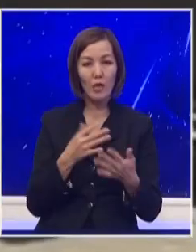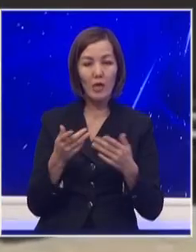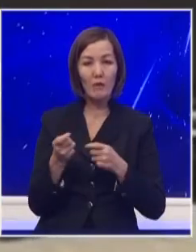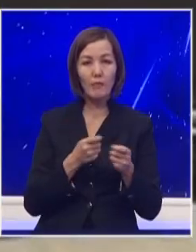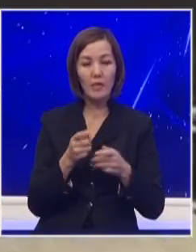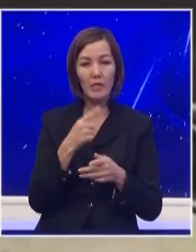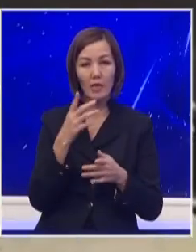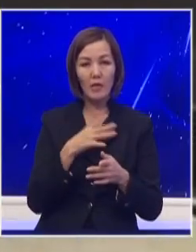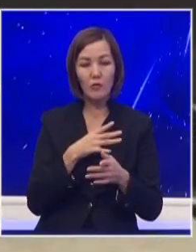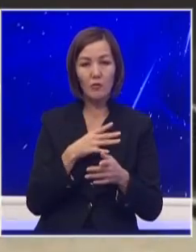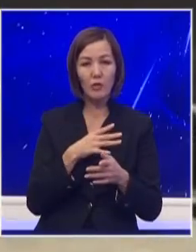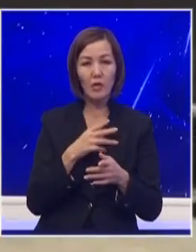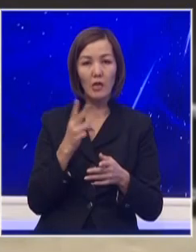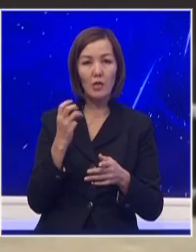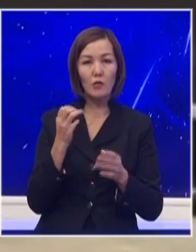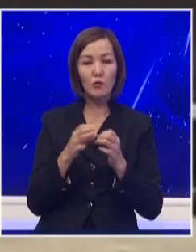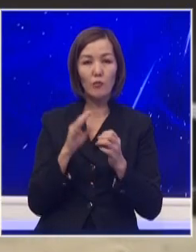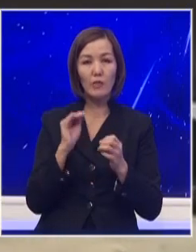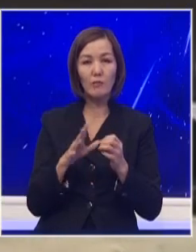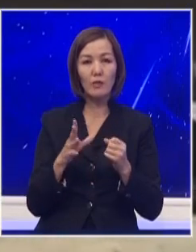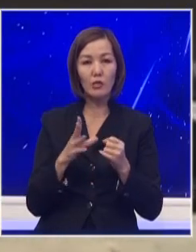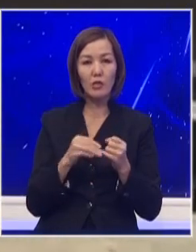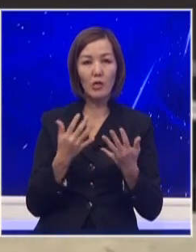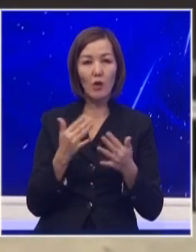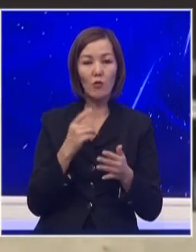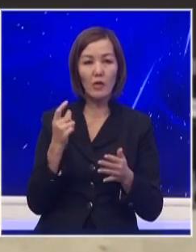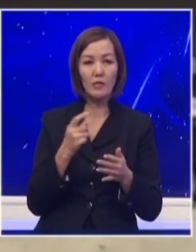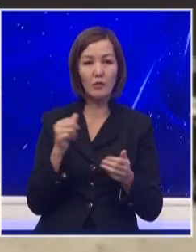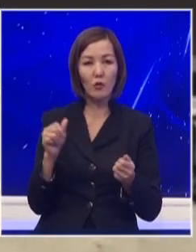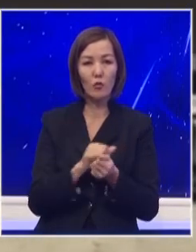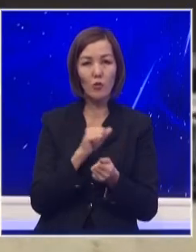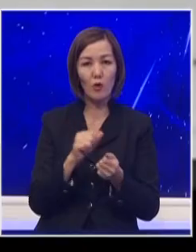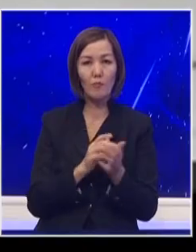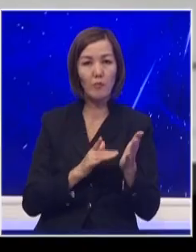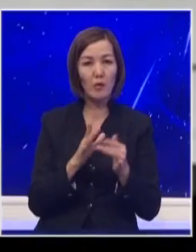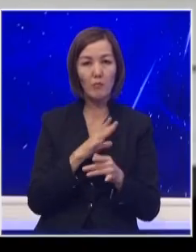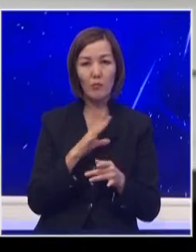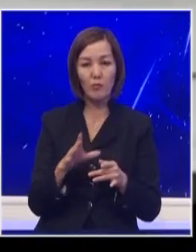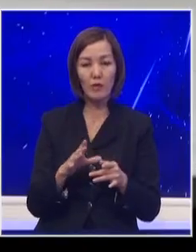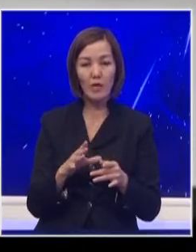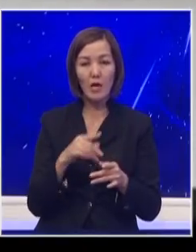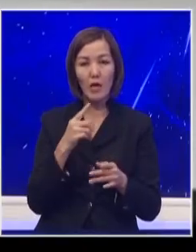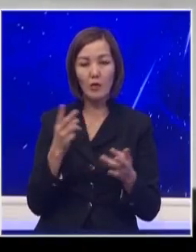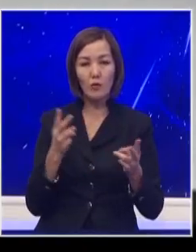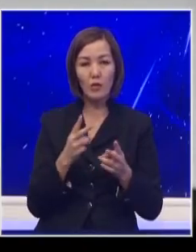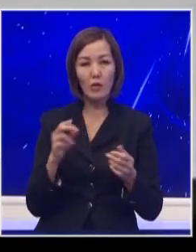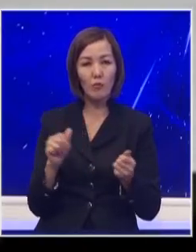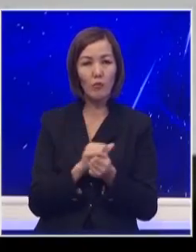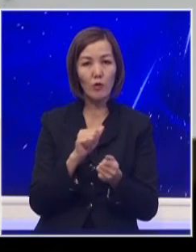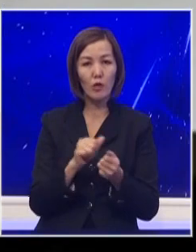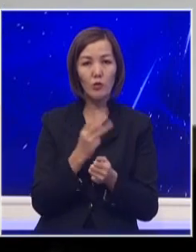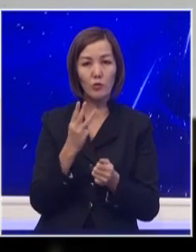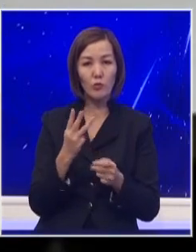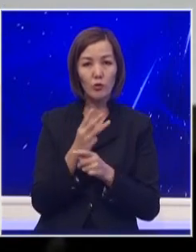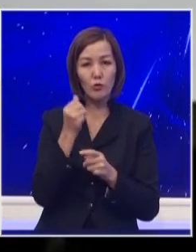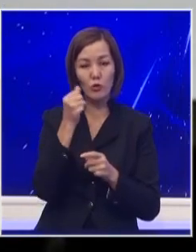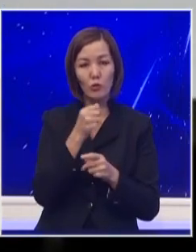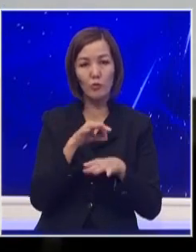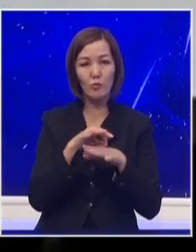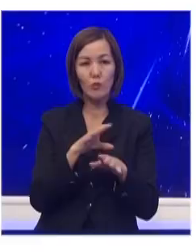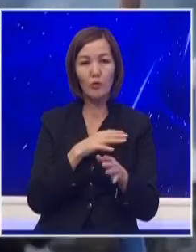қымбат. Әсіресе көлік қызметі тағам мен алкогольсіз сусындардың бағасы аспандап тұр. Өз кезегінде тәуелсіз сарапшылар былтырғы қыркүйек айындағы